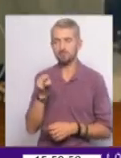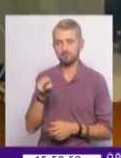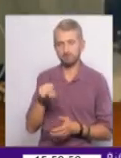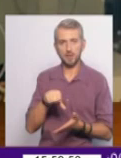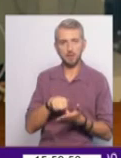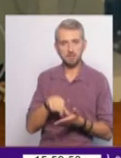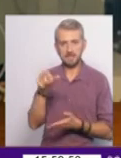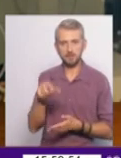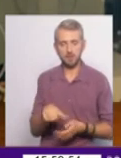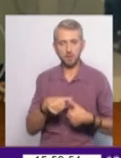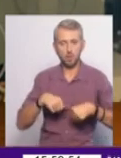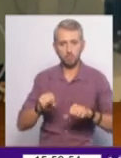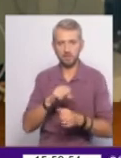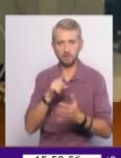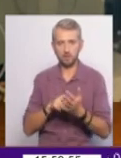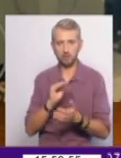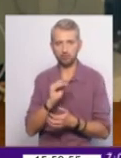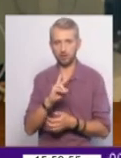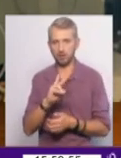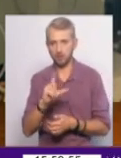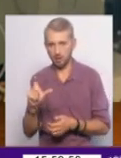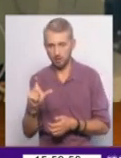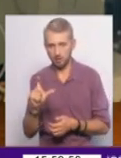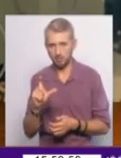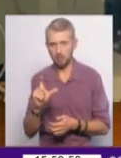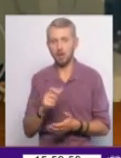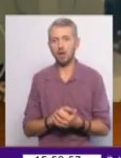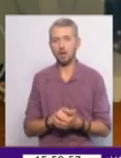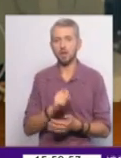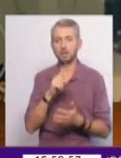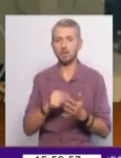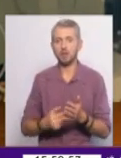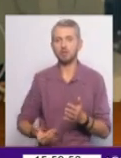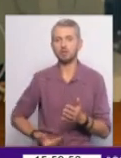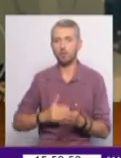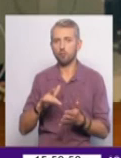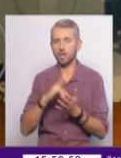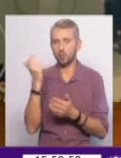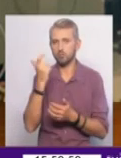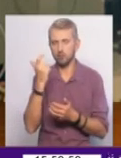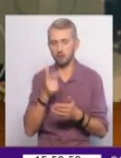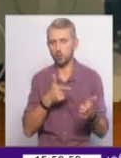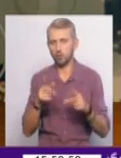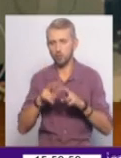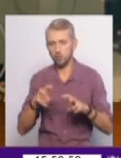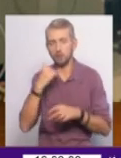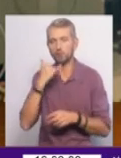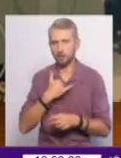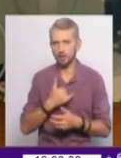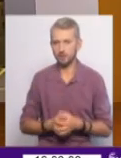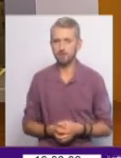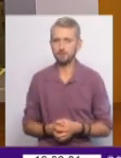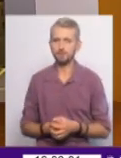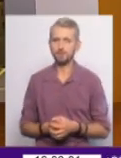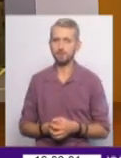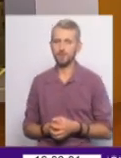представником комісії з питань ЖКХ, тож питання житлово-комунального господарства також сьогодні готові розглянути. Долучайтеся з вашими питаннями. Пане